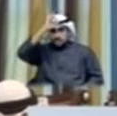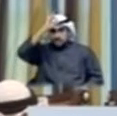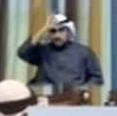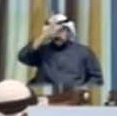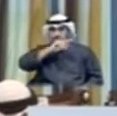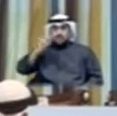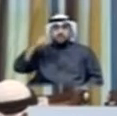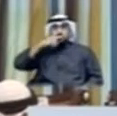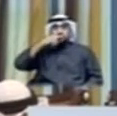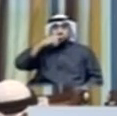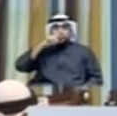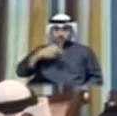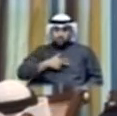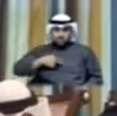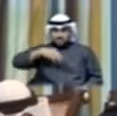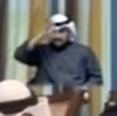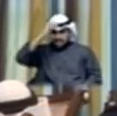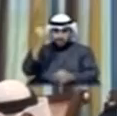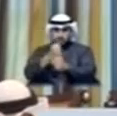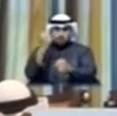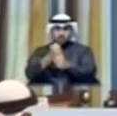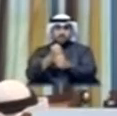وبنت الأمن ما هو بس